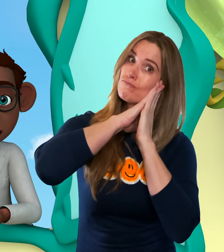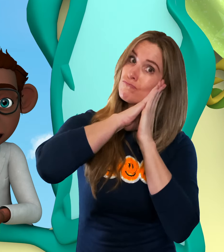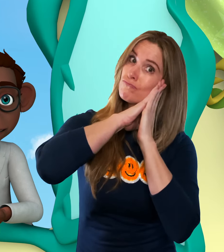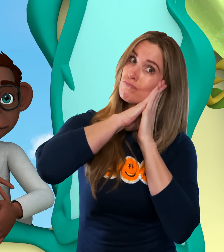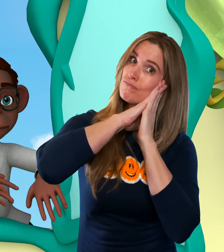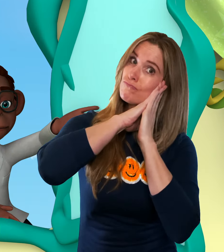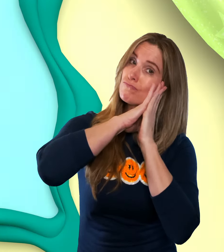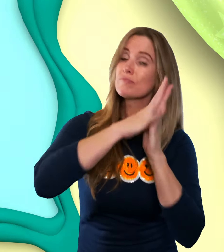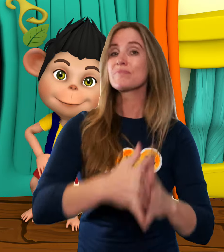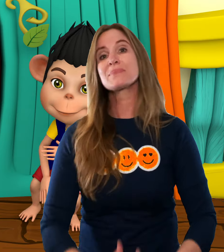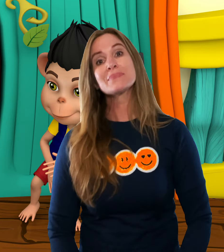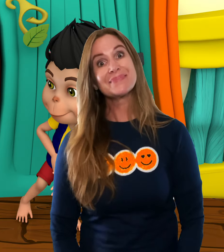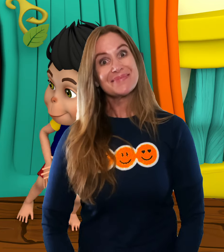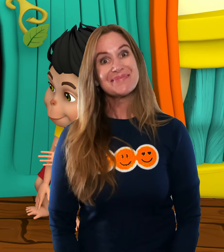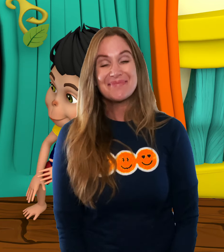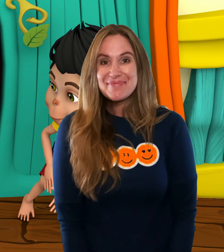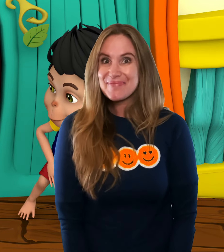れ